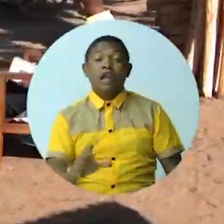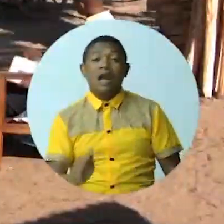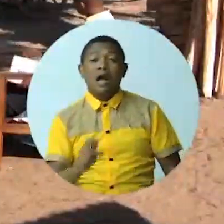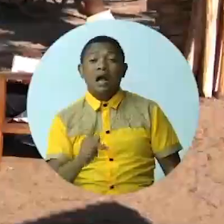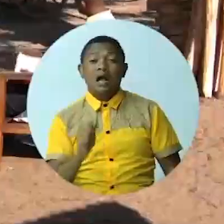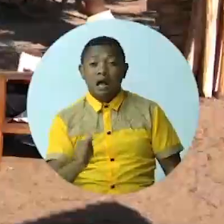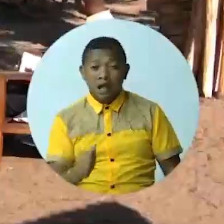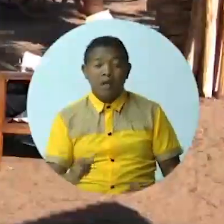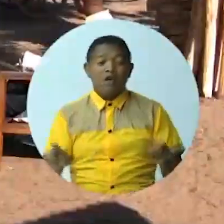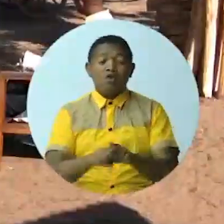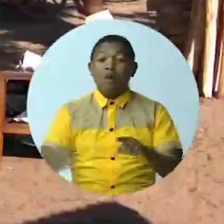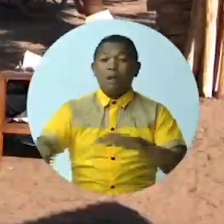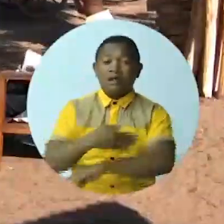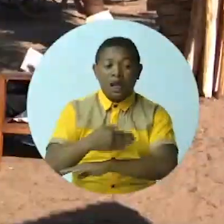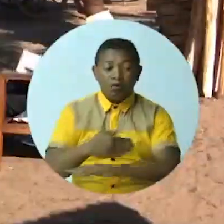mandalo ao